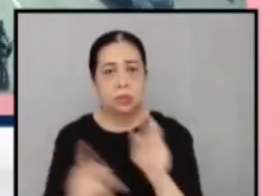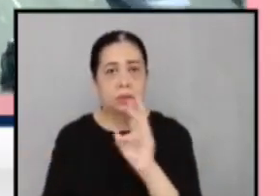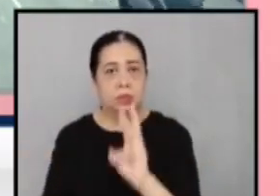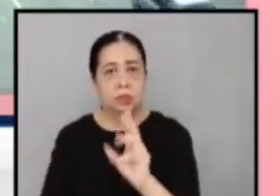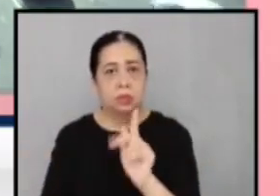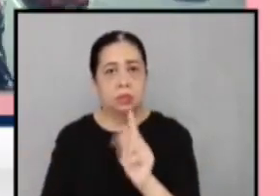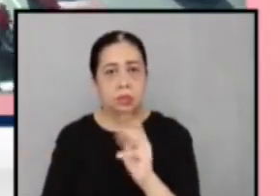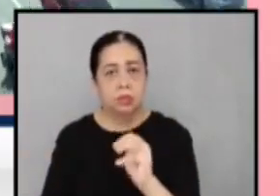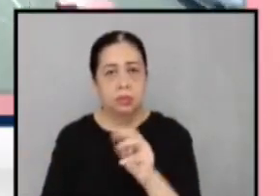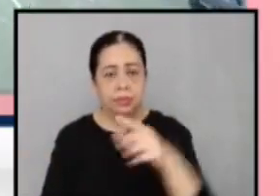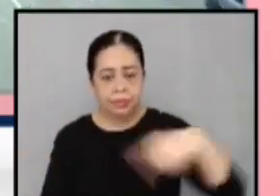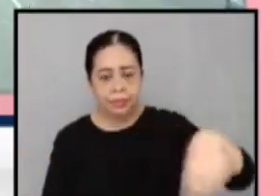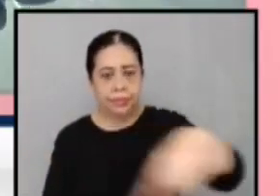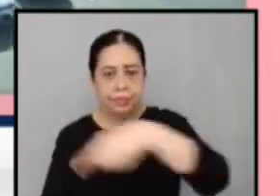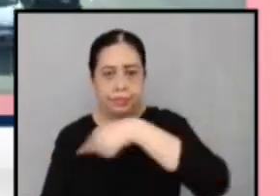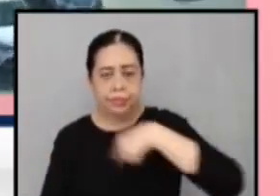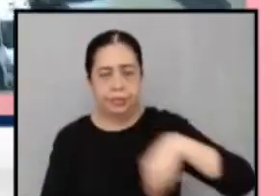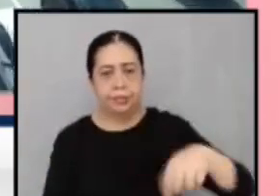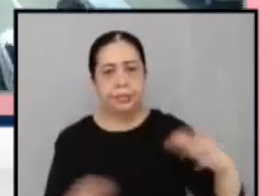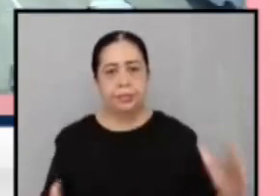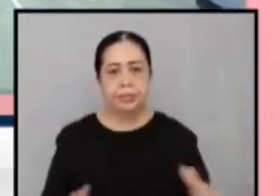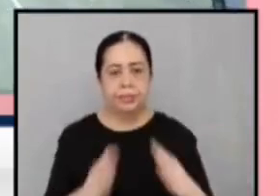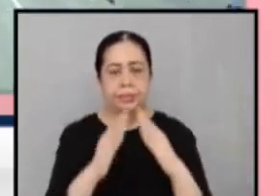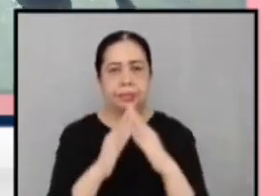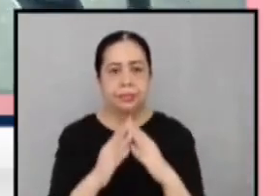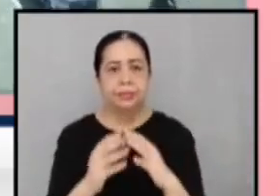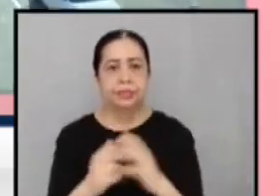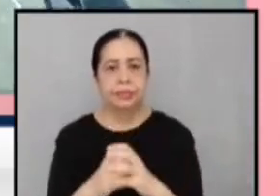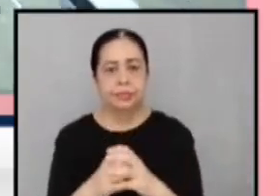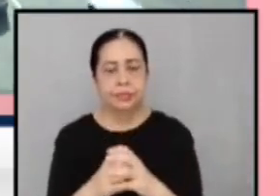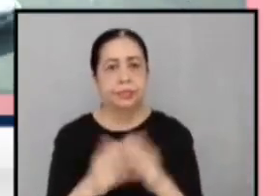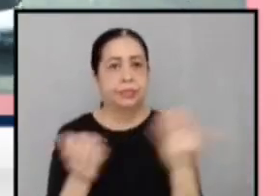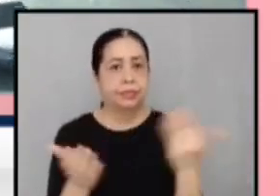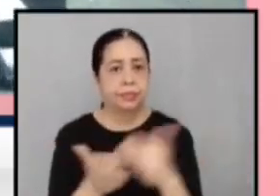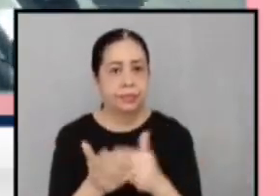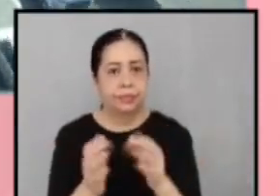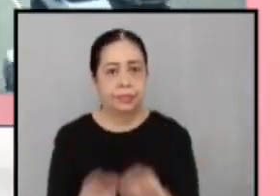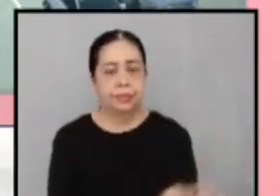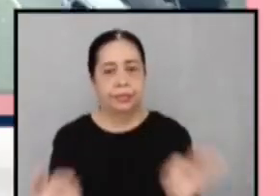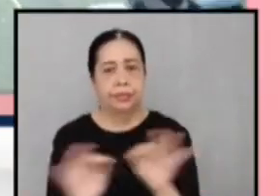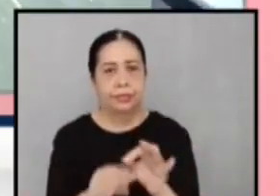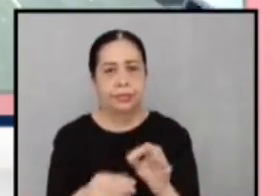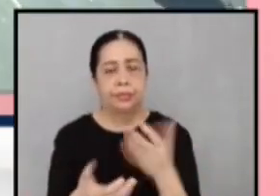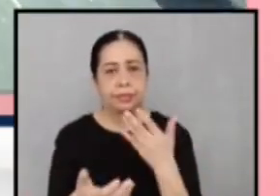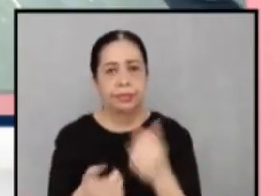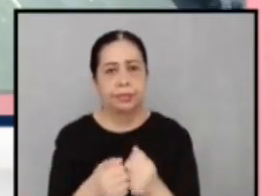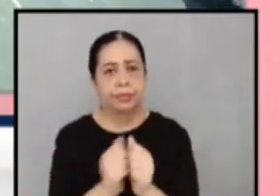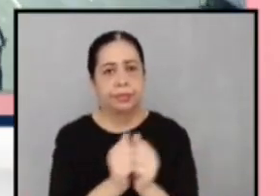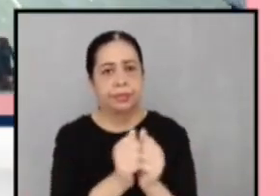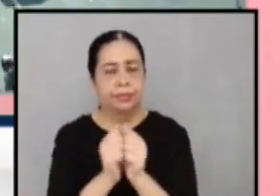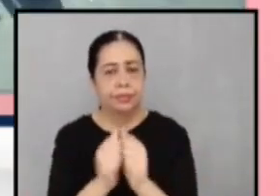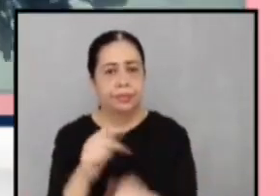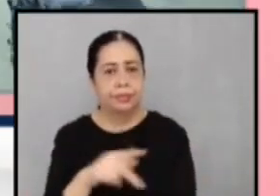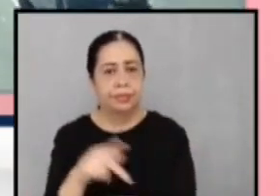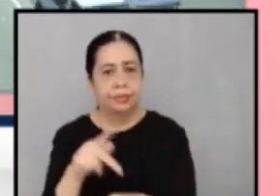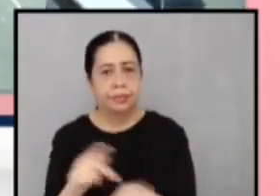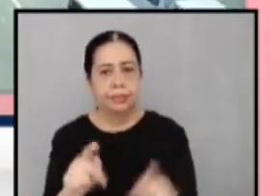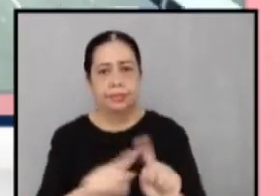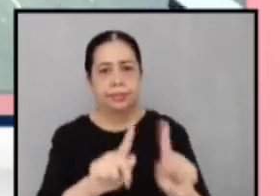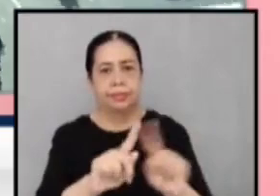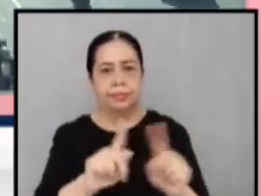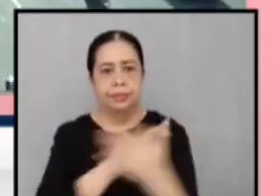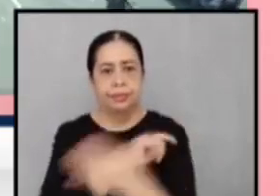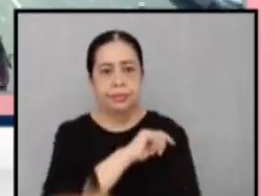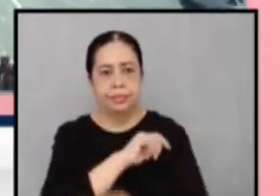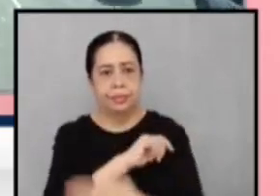radius ng Bulkang Mayon. Muli namang binigyan diin ng Pangulo ang kahalagahan ng magandang pakikisama ng Pilipinas sa ibang bansa. Giit